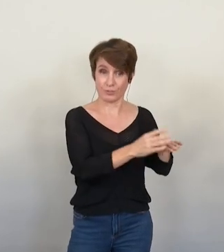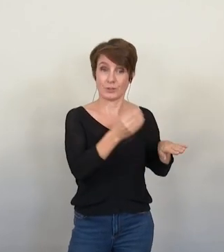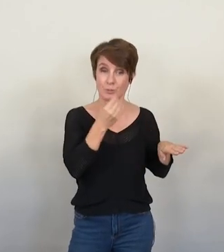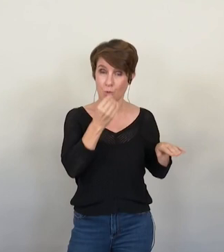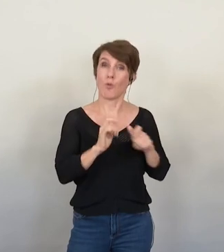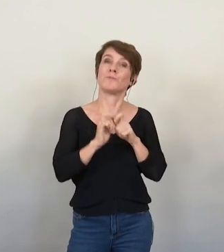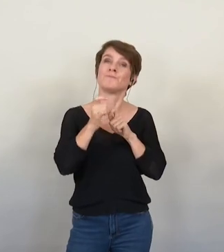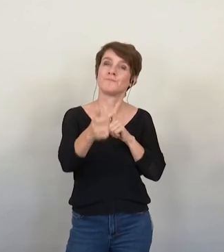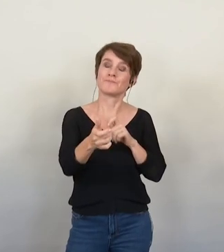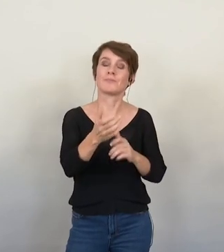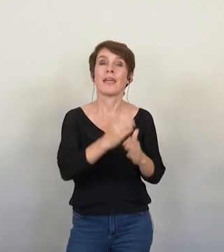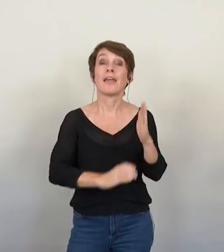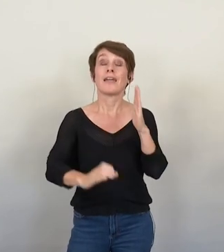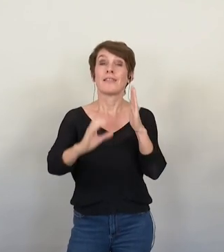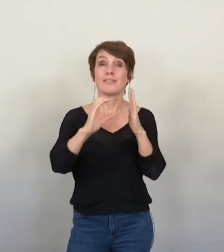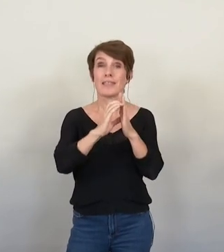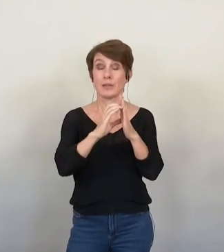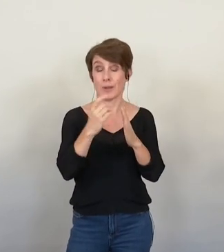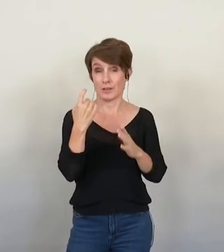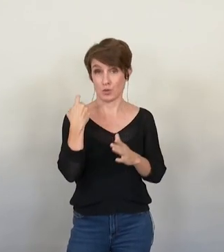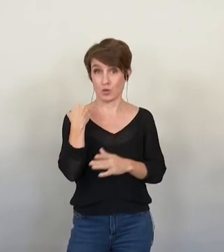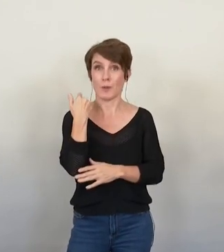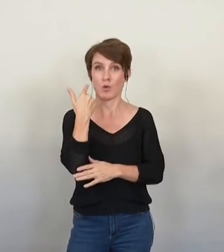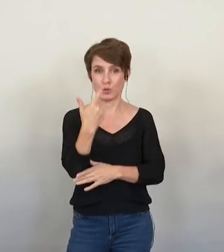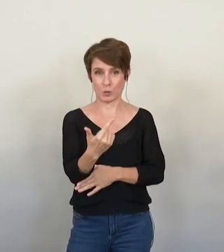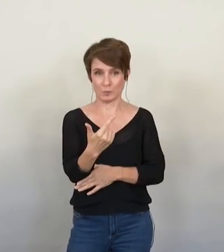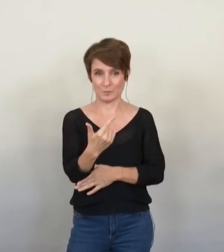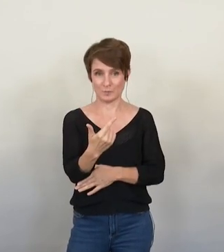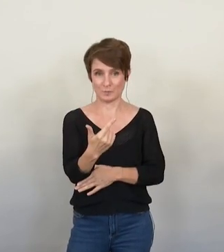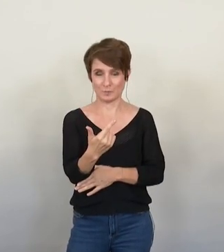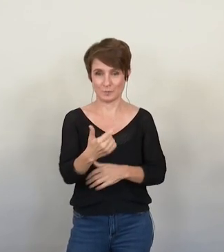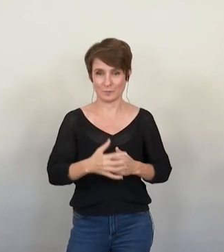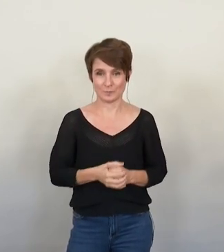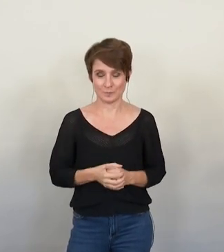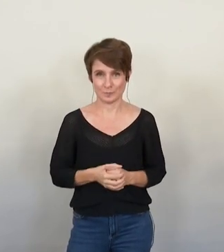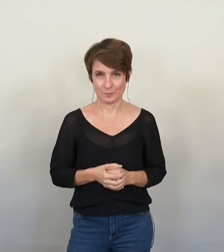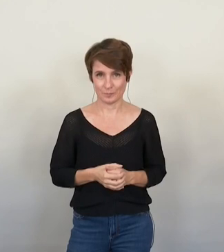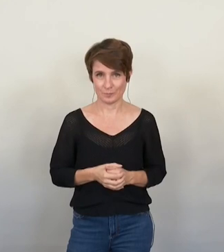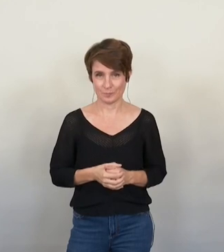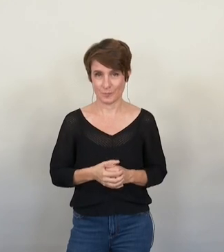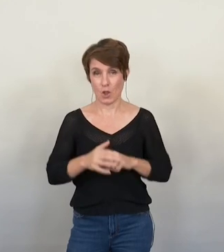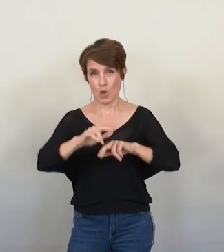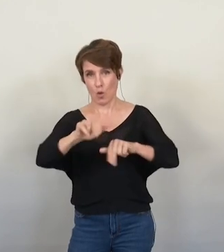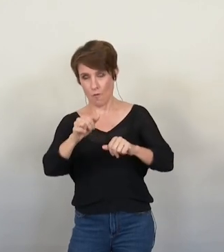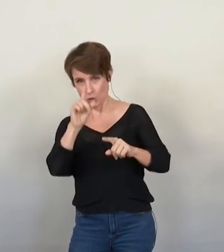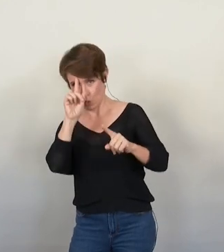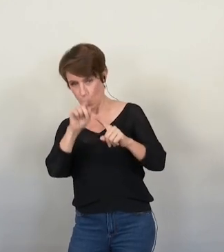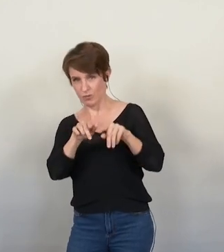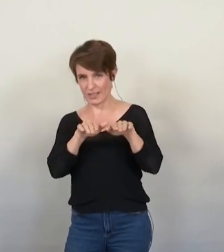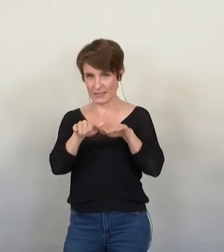à la délibération du coup numéro 2 convention d'objectif et de moyens